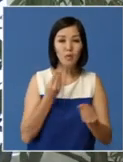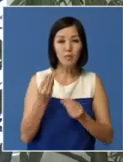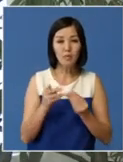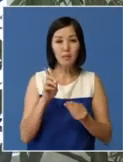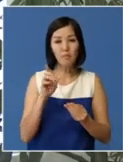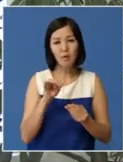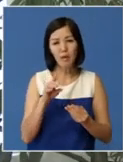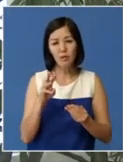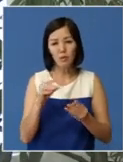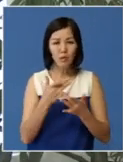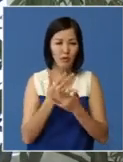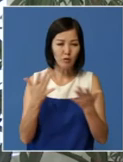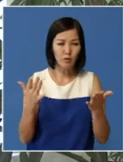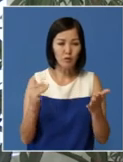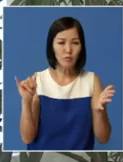енгізу алдында